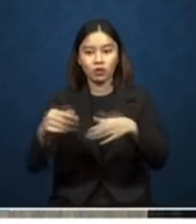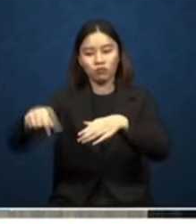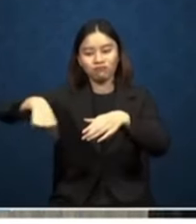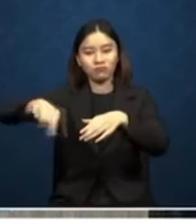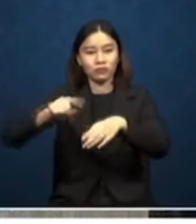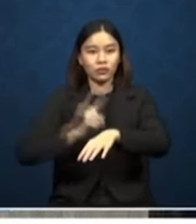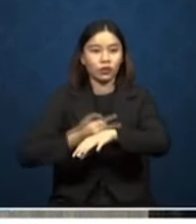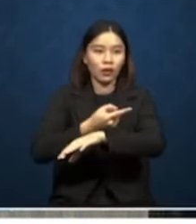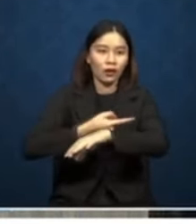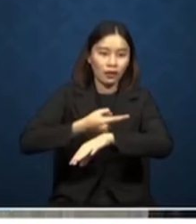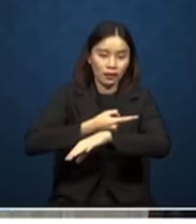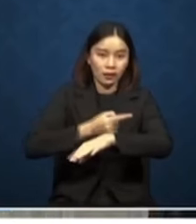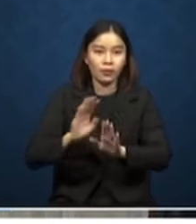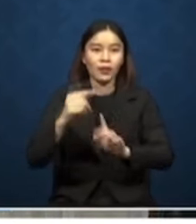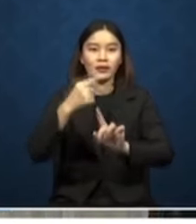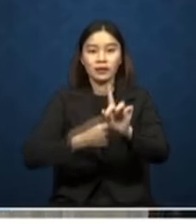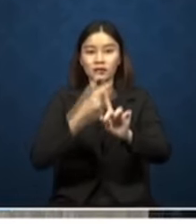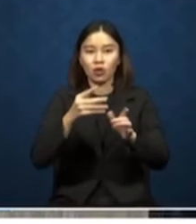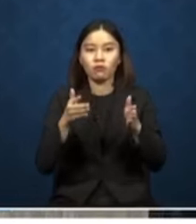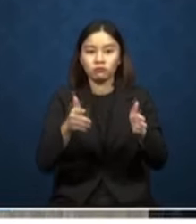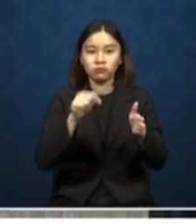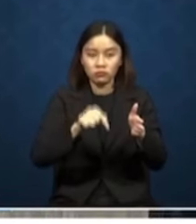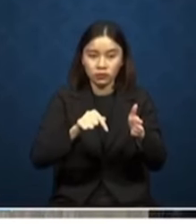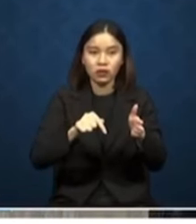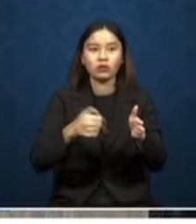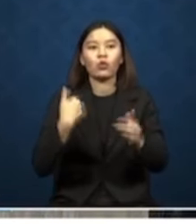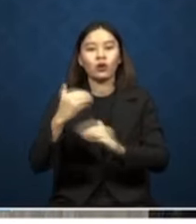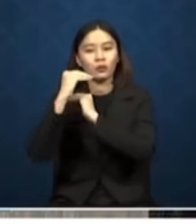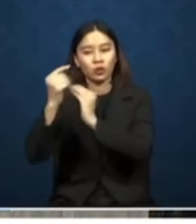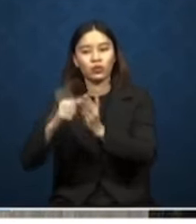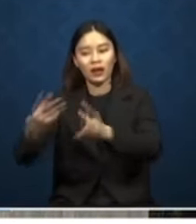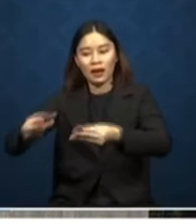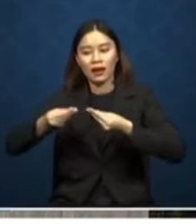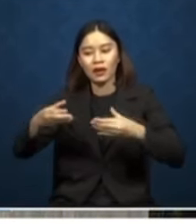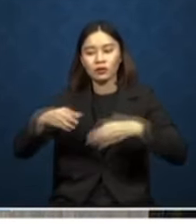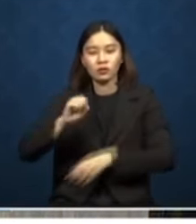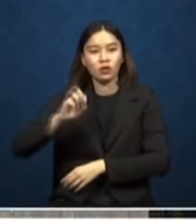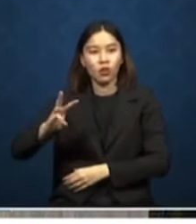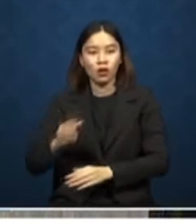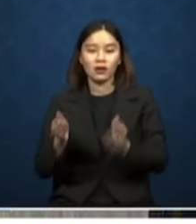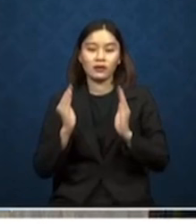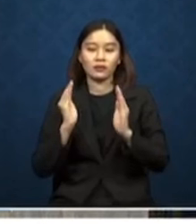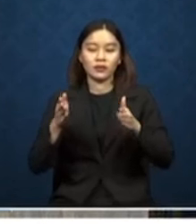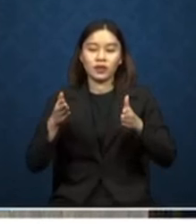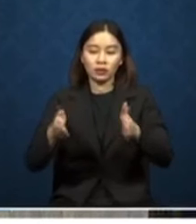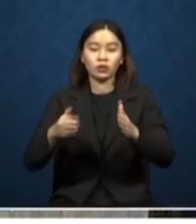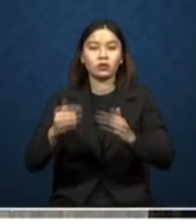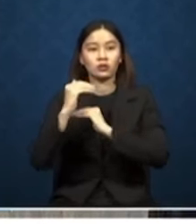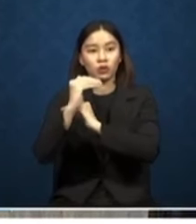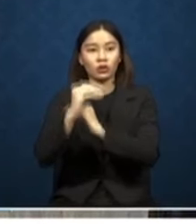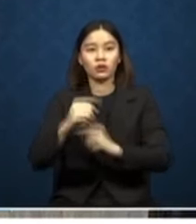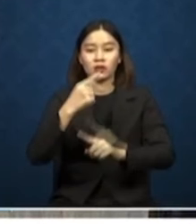วลาเกือบ2เดือนกว่าจะกำหนดเวลาให้แล้วกำหนด2เดือนจ